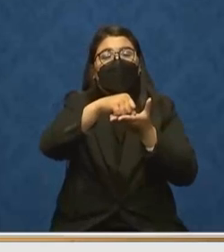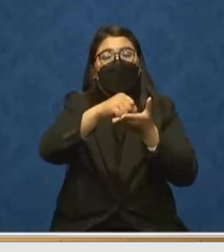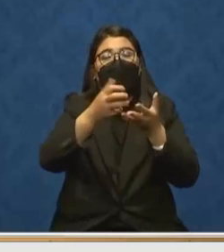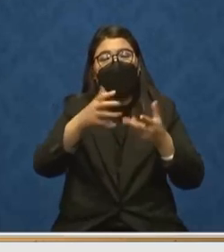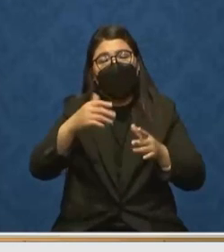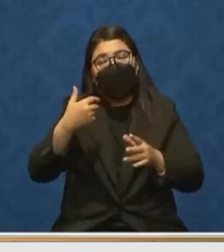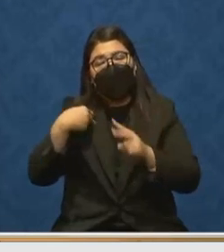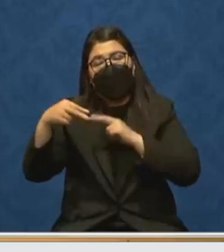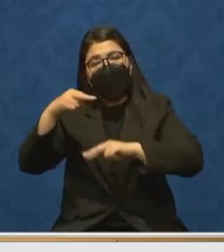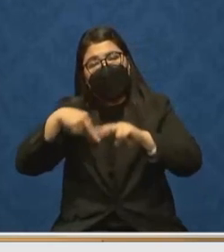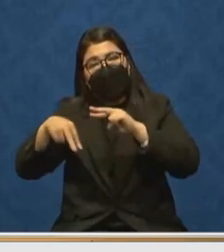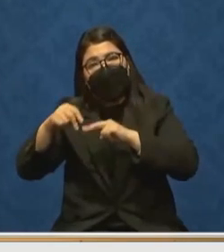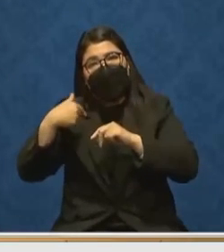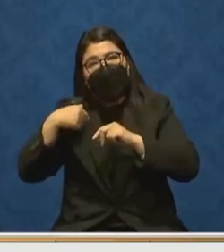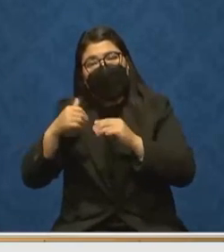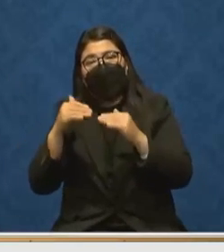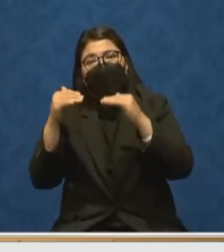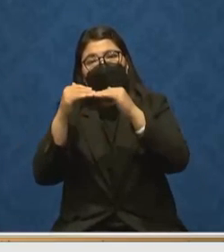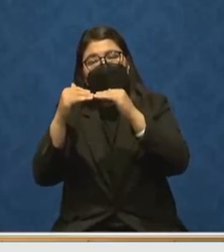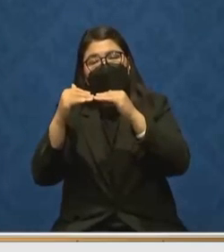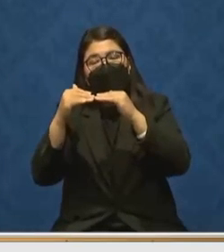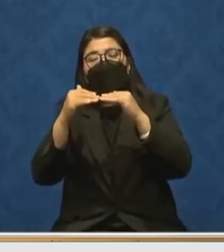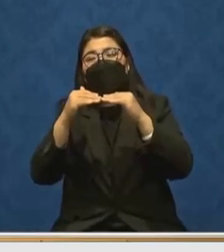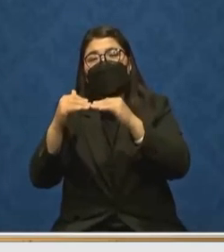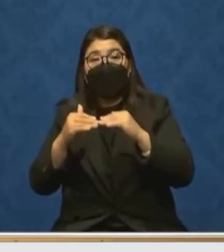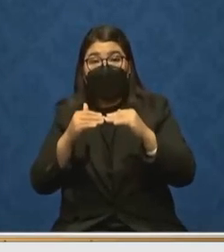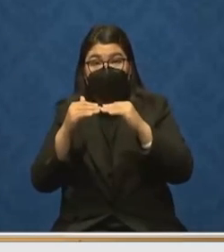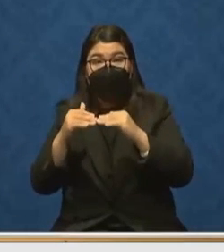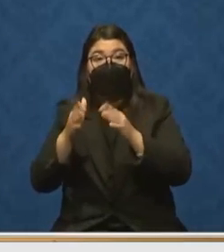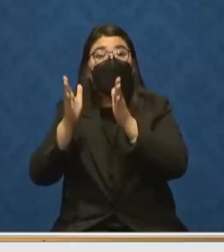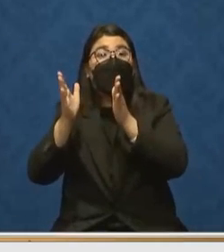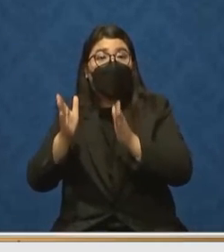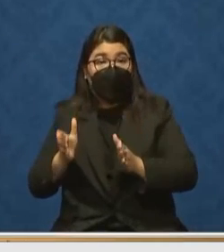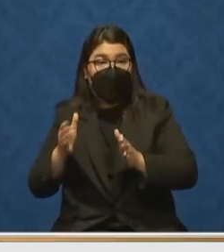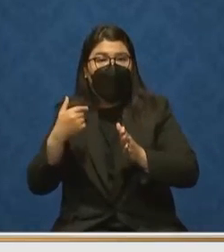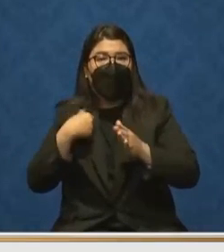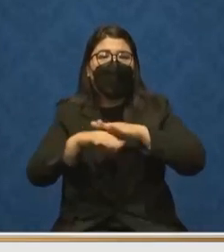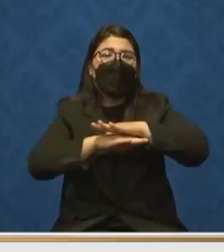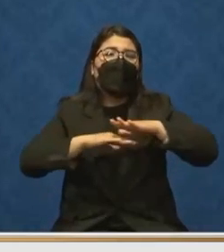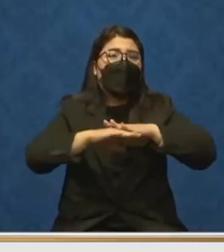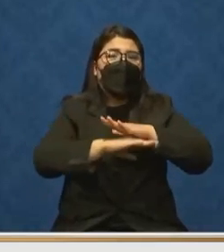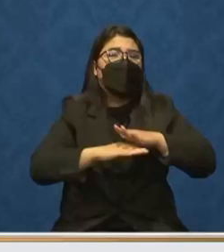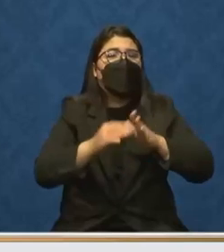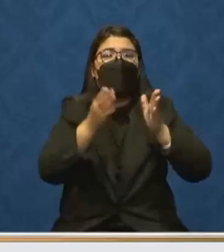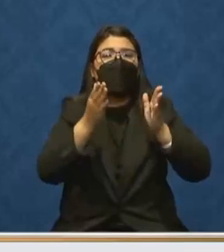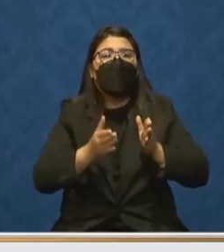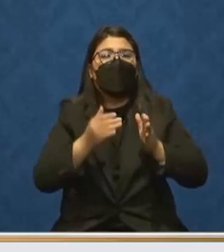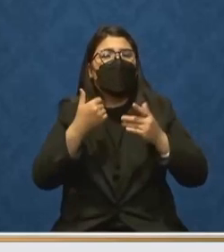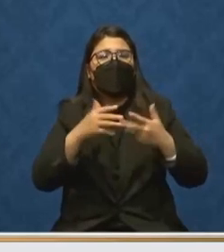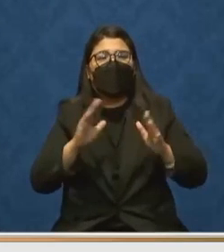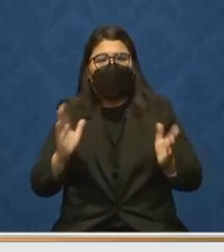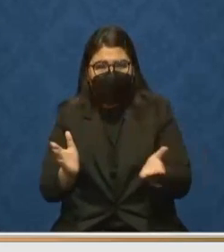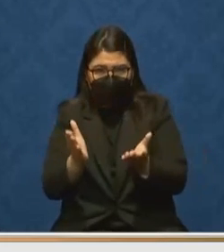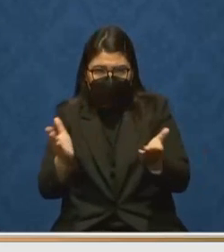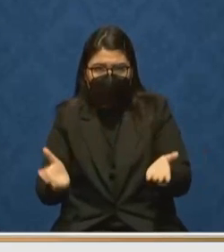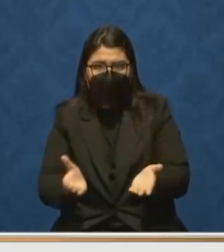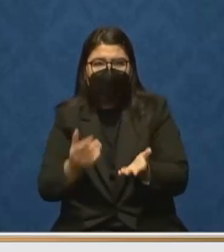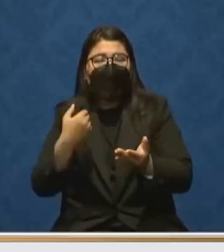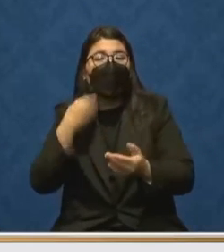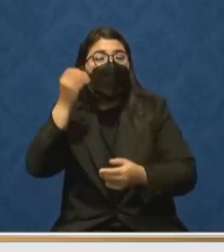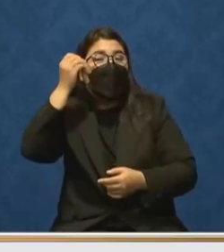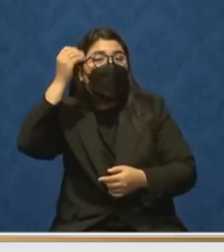คุ้มครองสิทธิส่วนบุคคลและการคุ้มครองข้อมูลส่วนบุคคลของผู้รับบริการส่งเสริมการให้ความรู้เพิ่